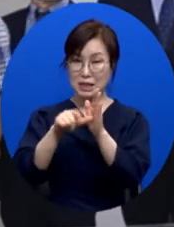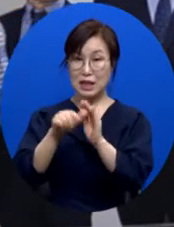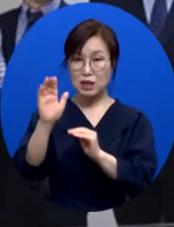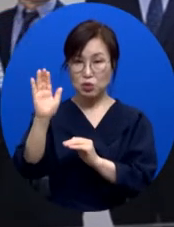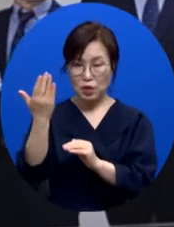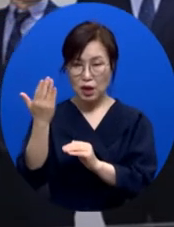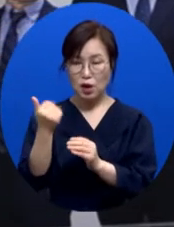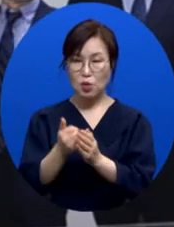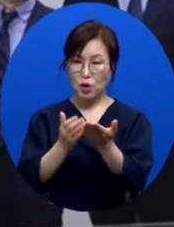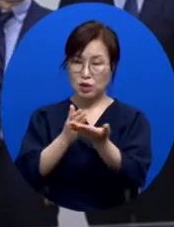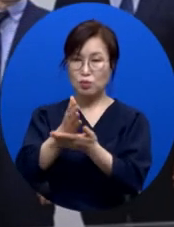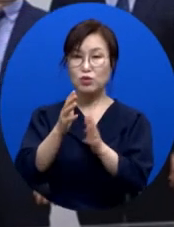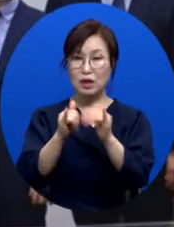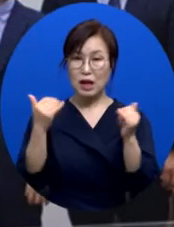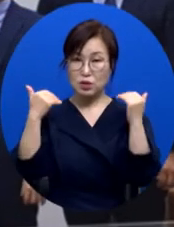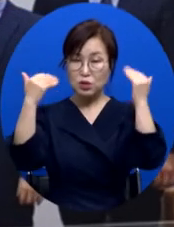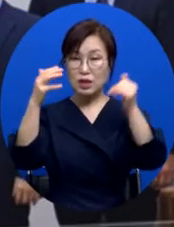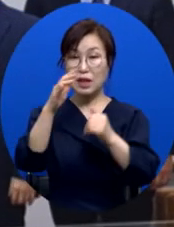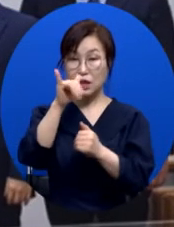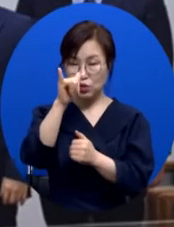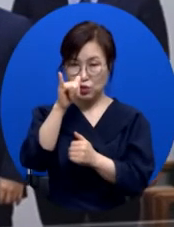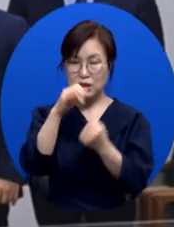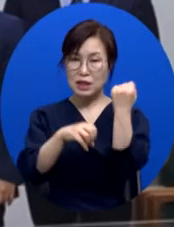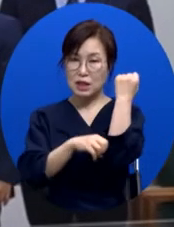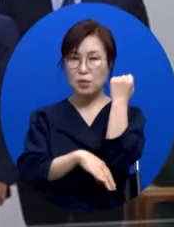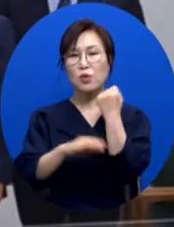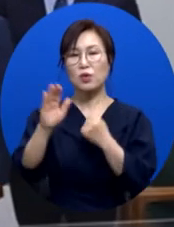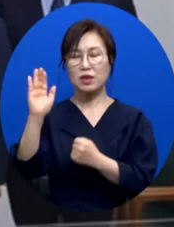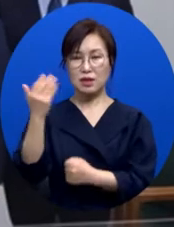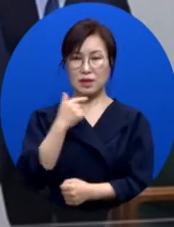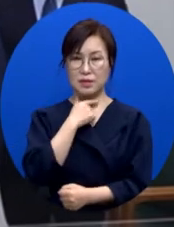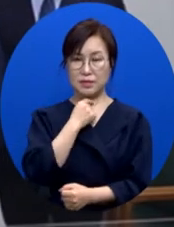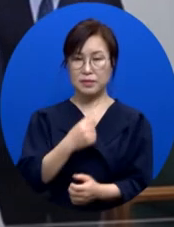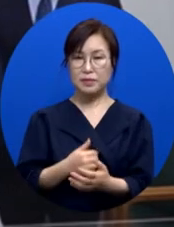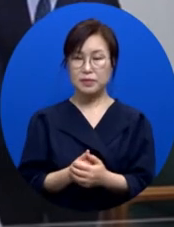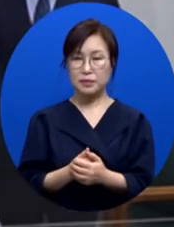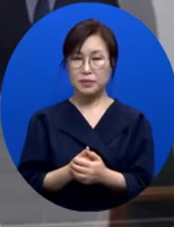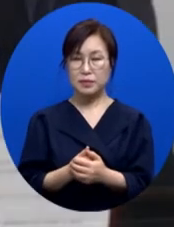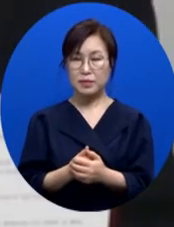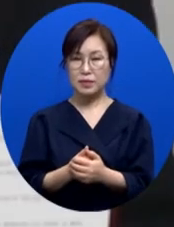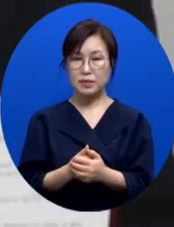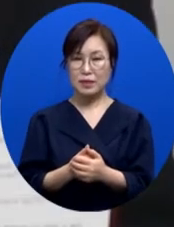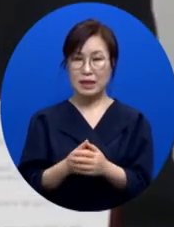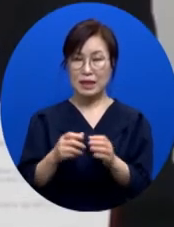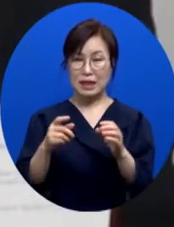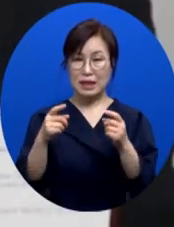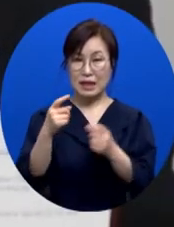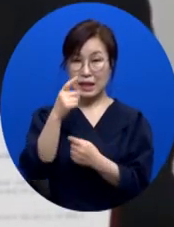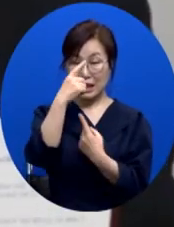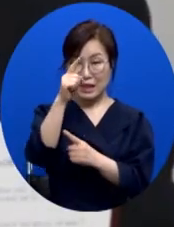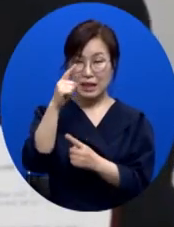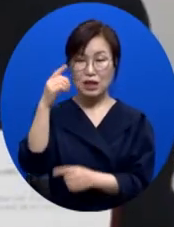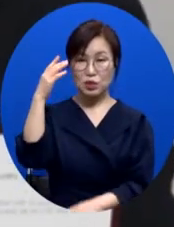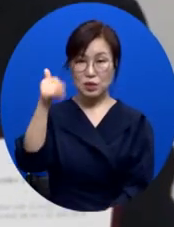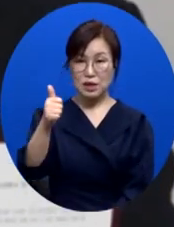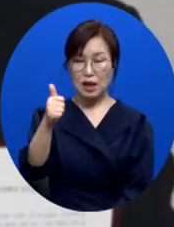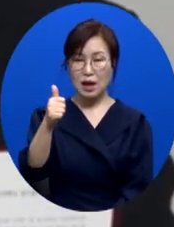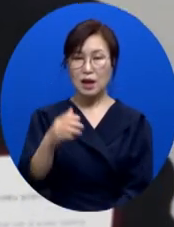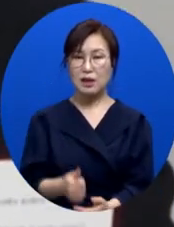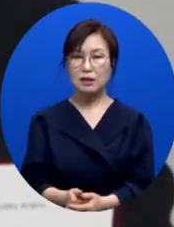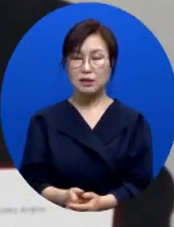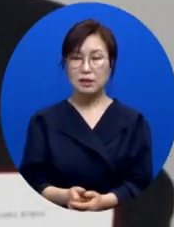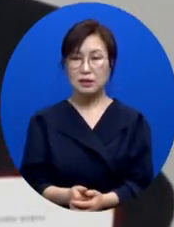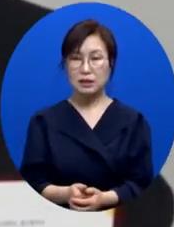기독교 교육 전문가 로 성장할 수 있는 발판을 마련할 계획입니다 총신대 이제 서 총장은 총신 구성원은